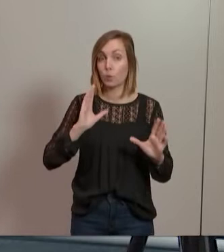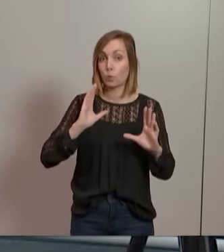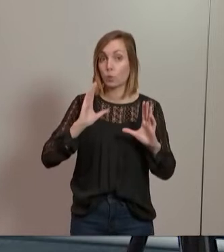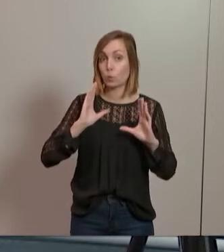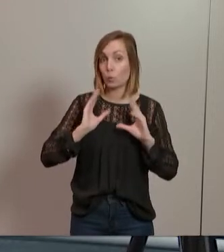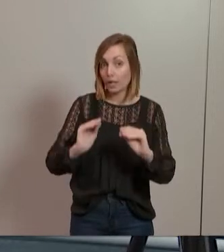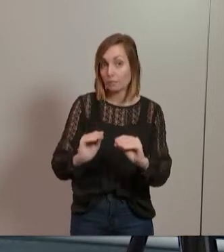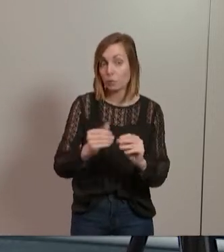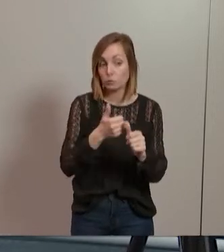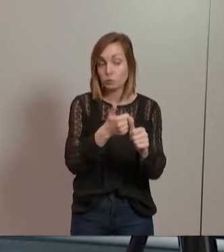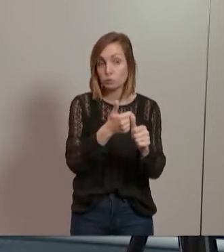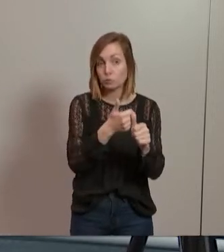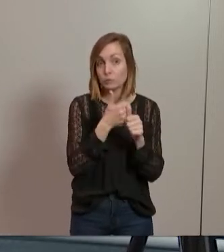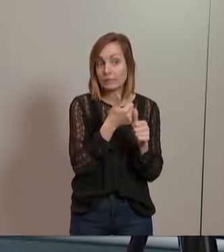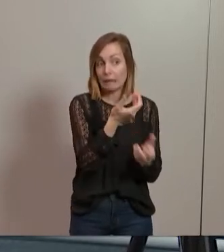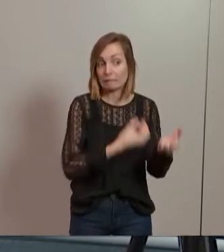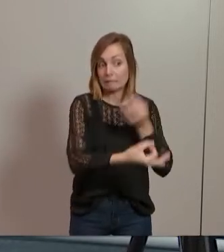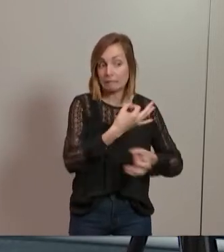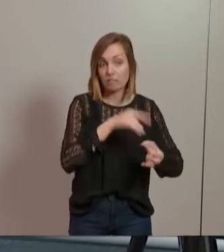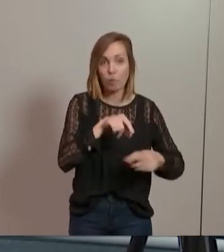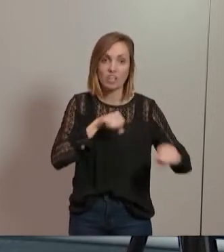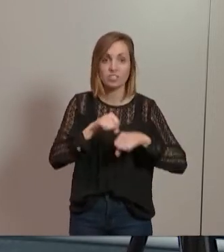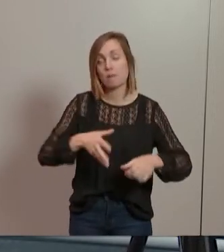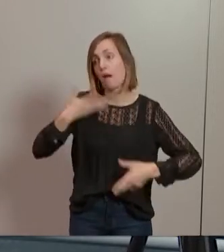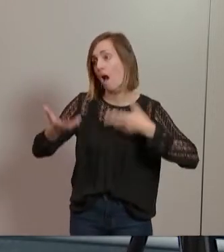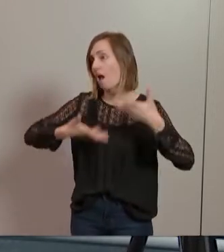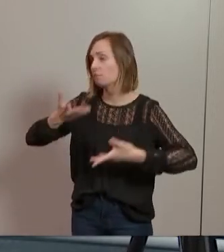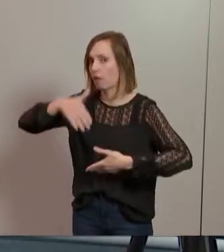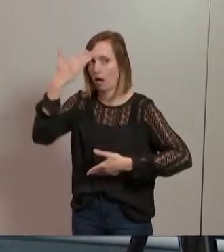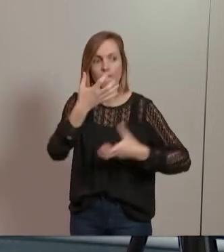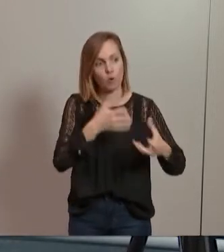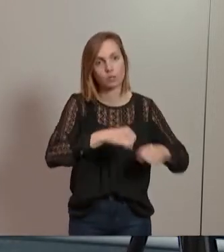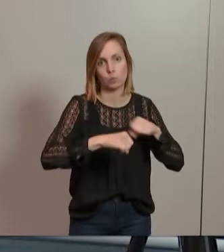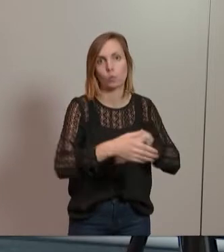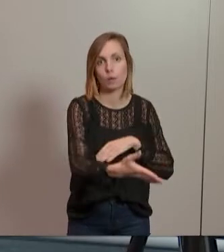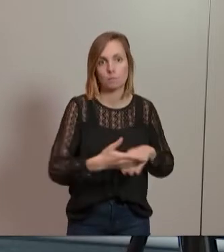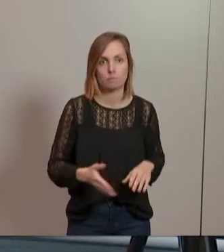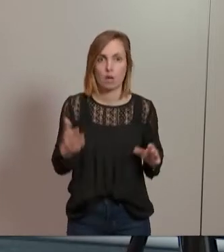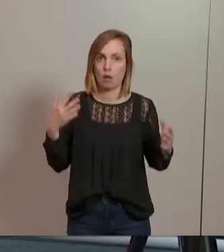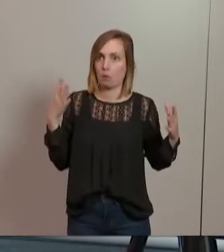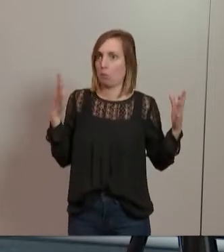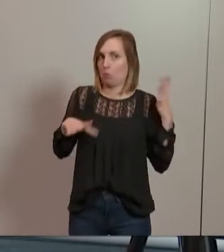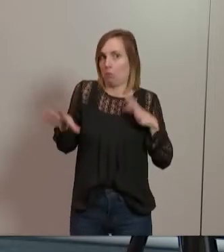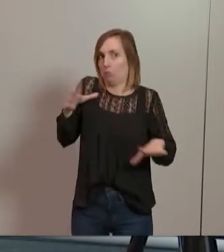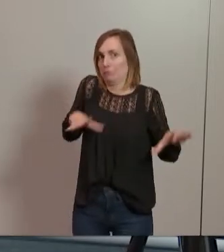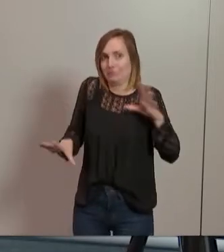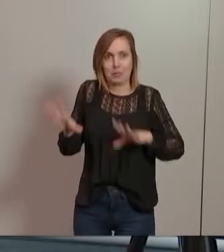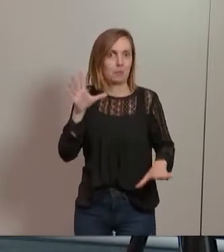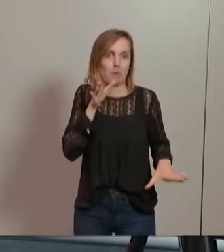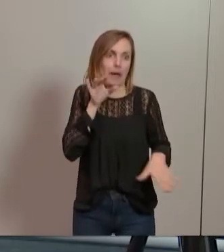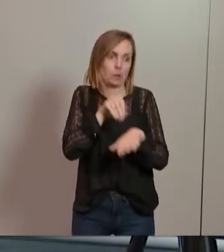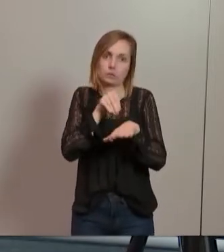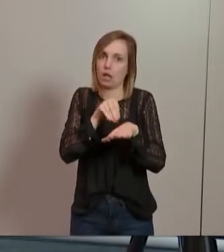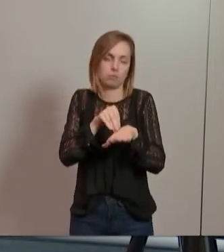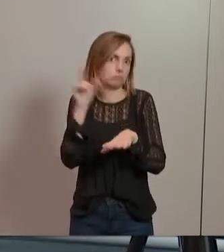disent les Reuséens, il faut agir et ils en ont marre qu'on parle, qu'on discute, tout ça. Voilà, mais là, je n'ai vraiment pas de bons conseils parce que c'est franchement